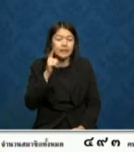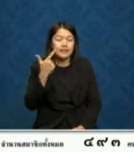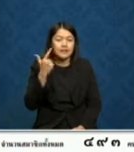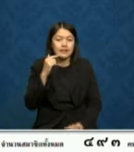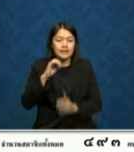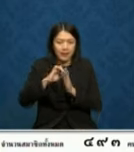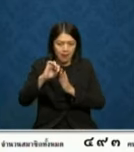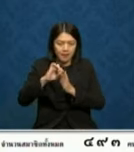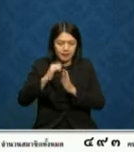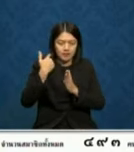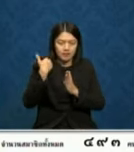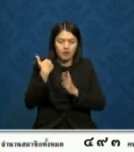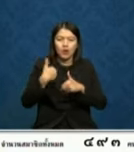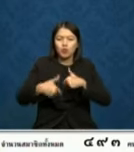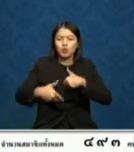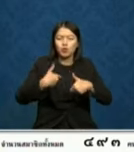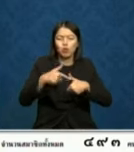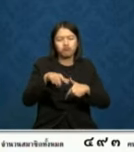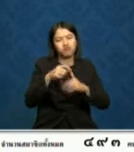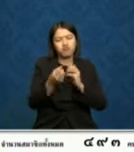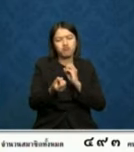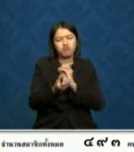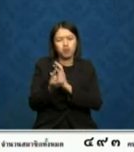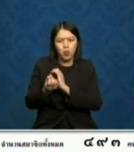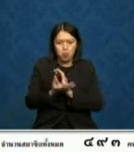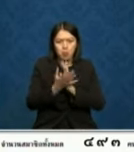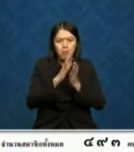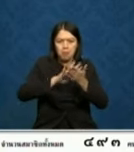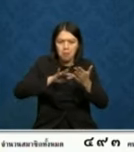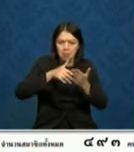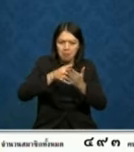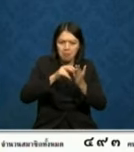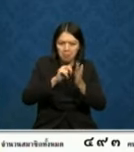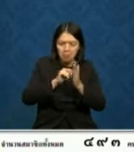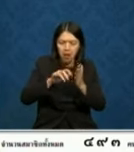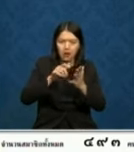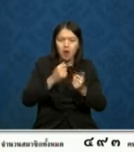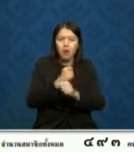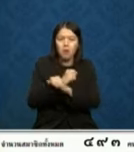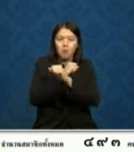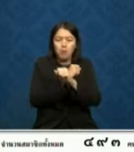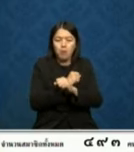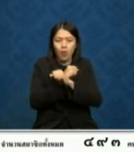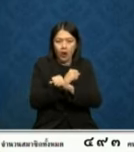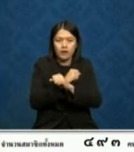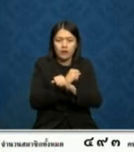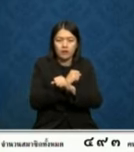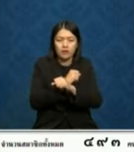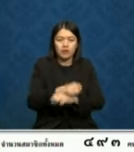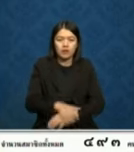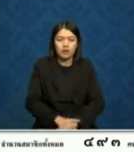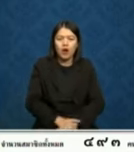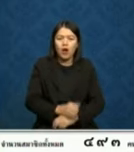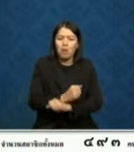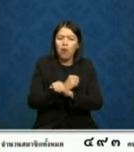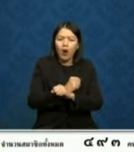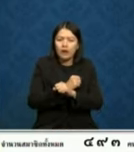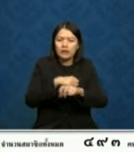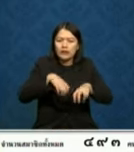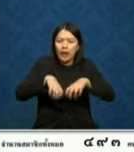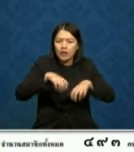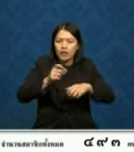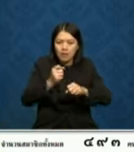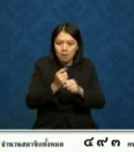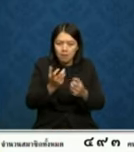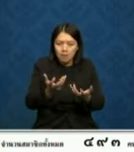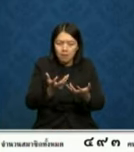เป็นชาวบ้านที่ได้รับผลกระทบจากนโยบายการป้องกันและปราบปรามนะครับการป้องกันและปราบปราม